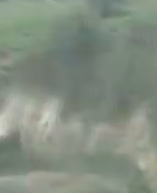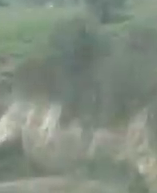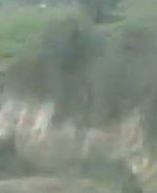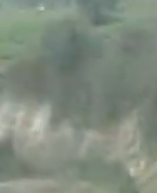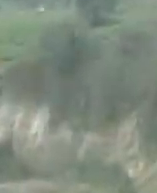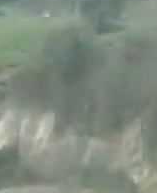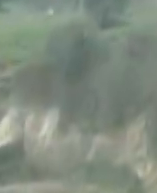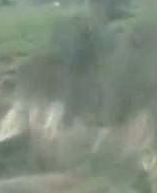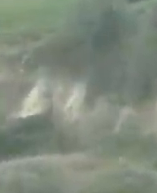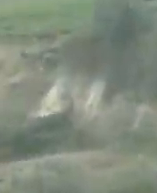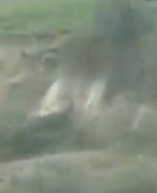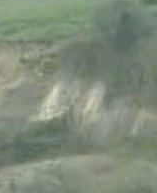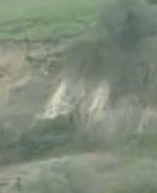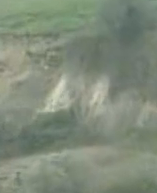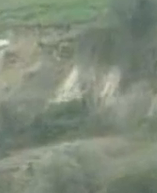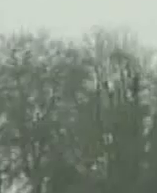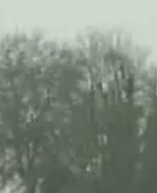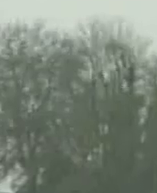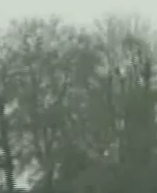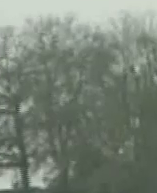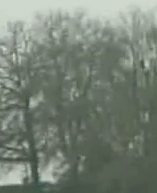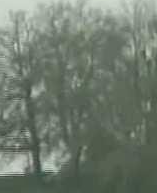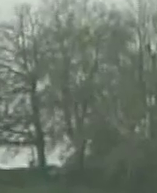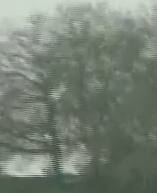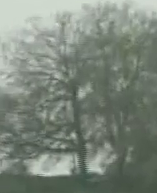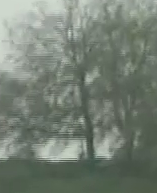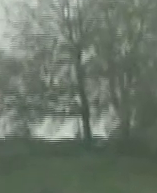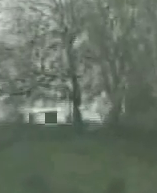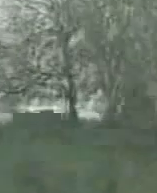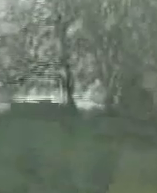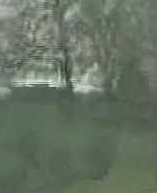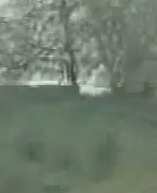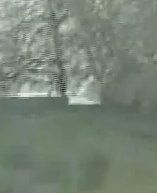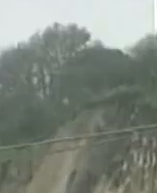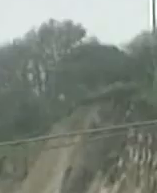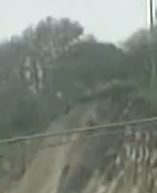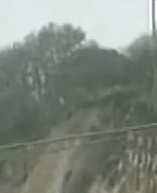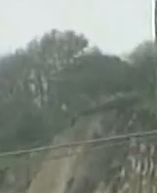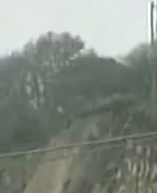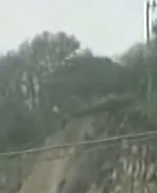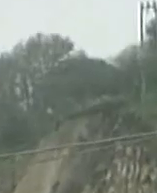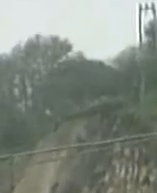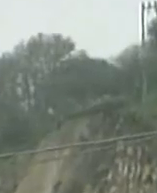Zbog nezapamćenog klizišta više od 200 ljudi je evakuisano iz svojih domova u gradu Majerato na jugu Italije.